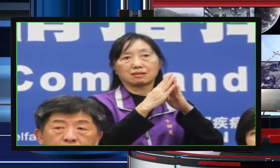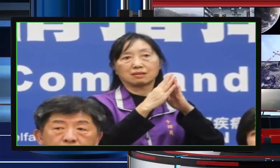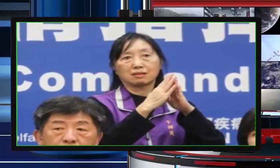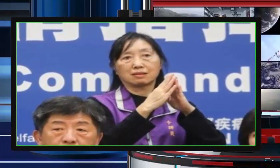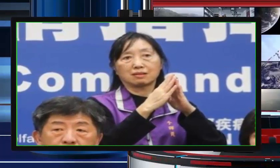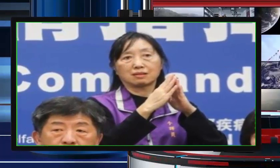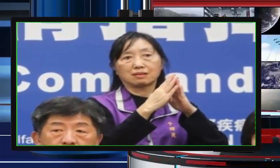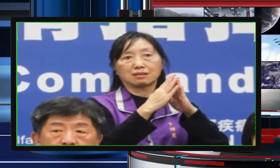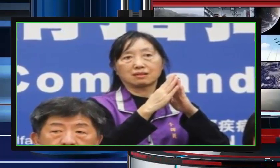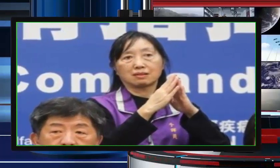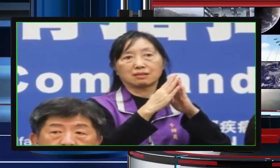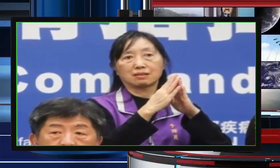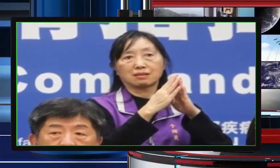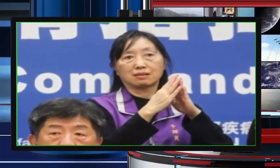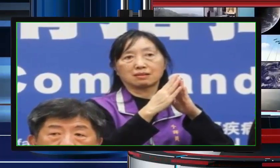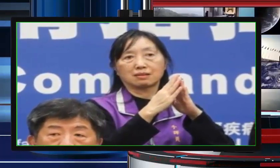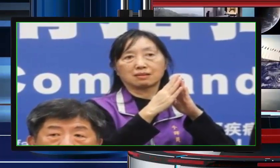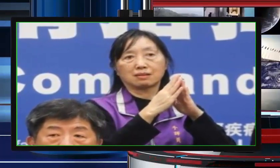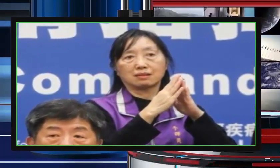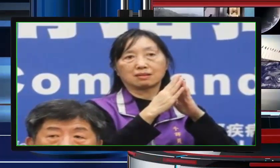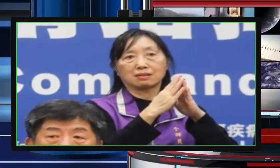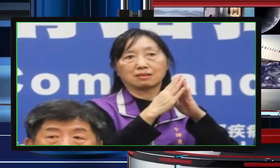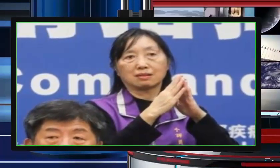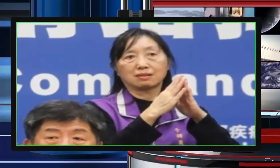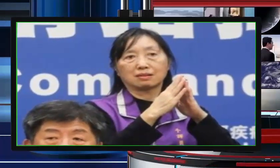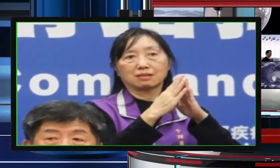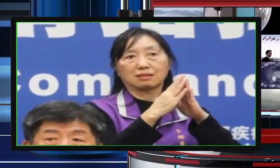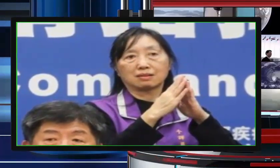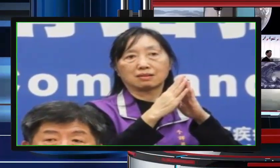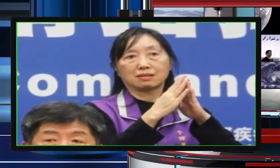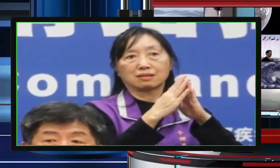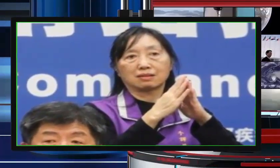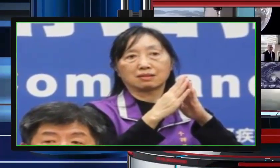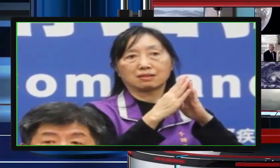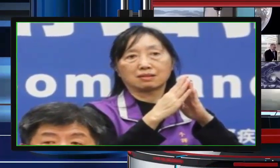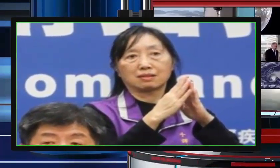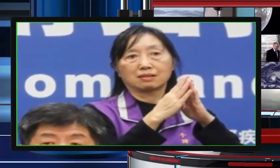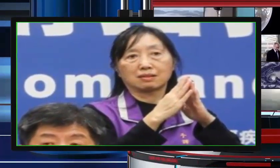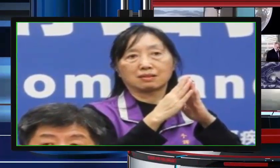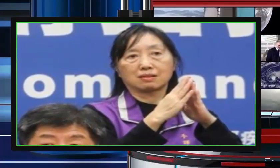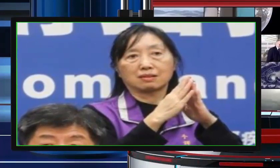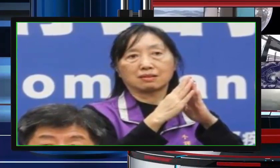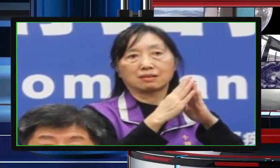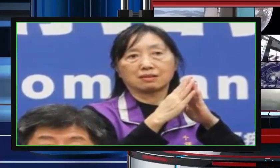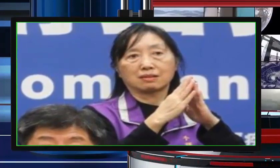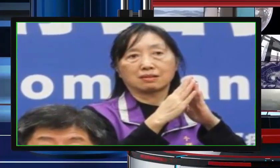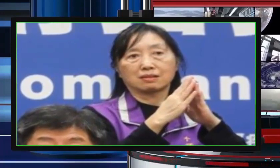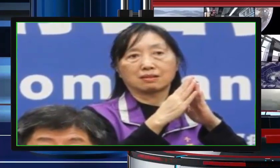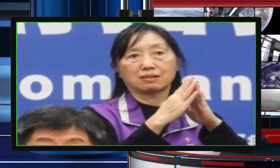厅、3月1日在演奏厅参与演出。中央社记者裴珍社